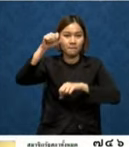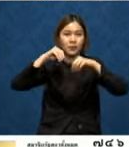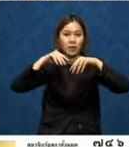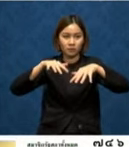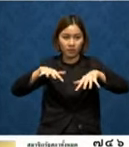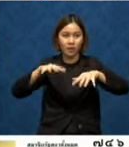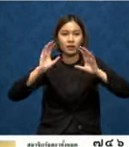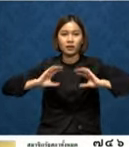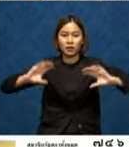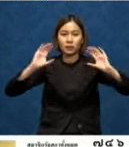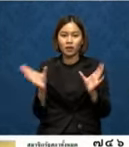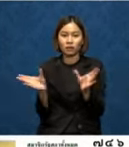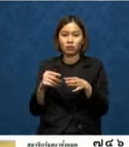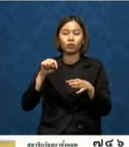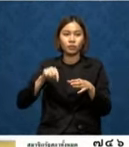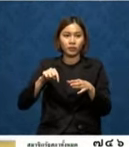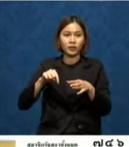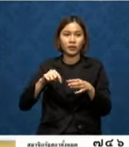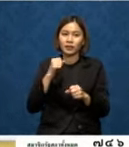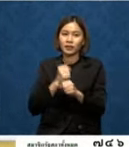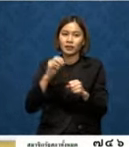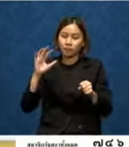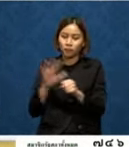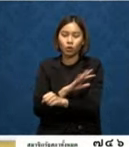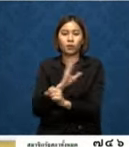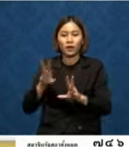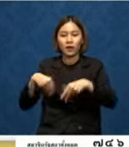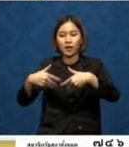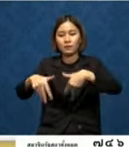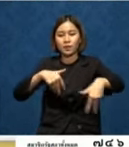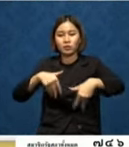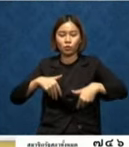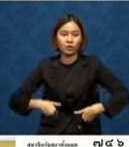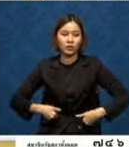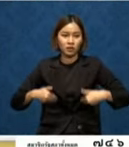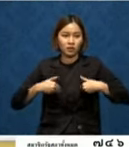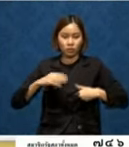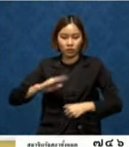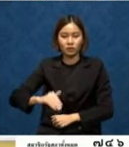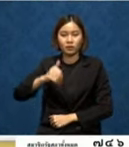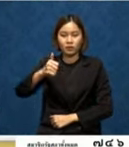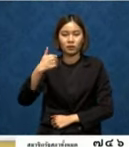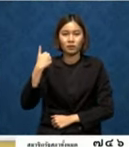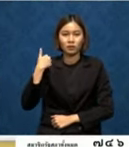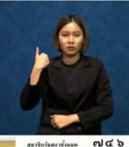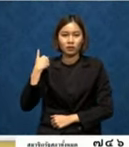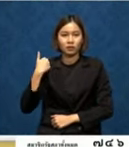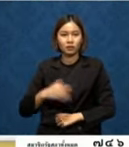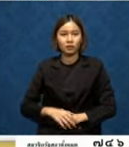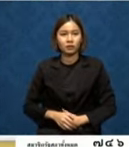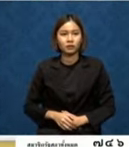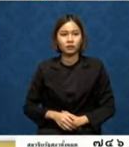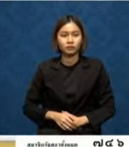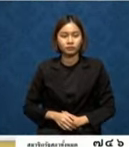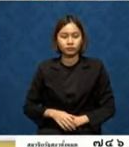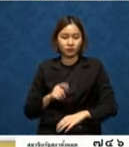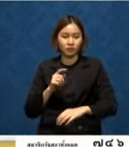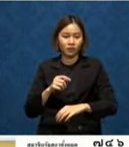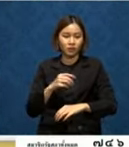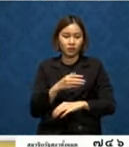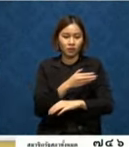ทางรัฐบาลชุดนี้จะทำสุดความสามารถเพื่อให้ประชาชนมีชีวิตที่ดีขึ้นอย่างแน่นอนค่ะตลอดเวลา